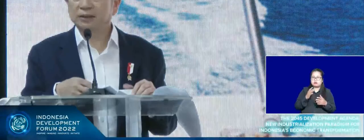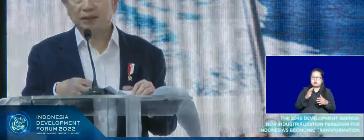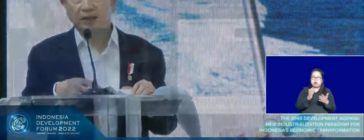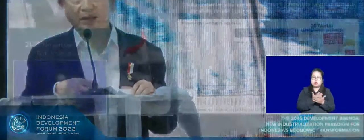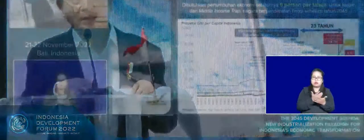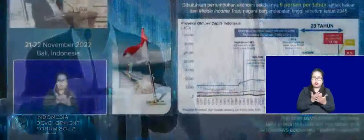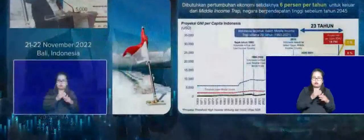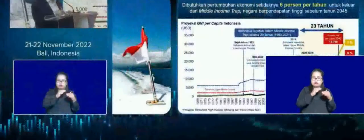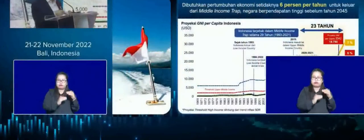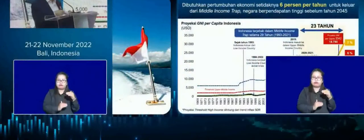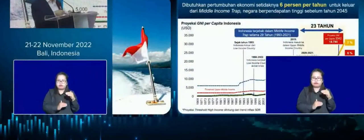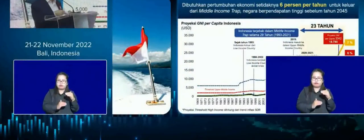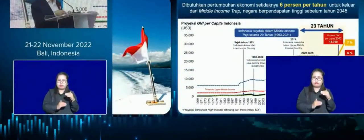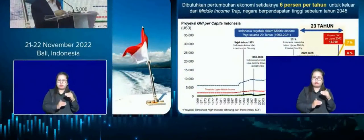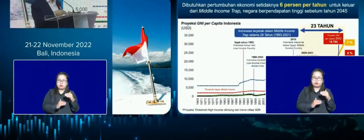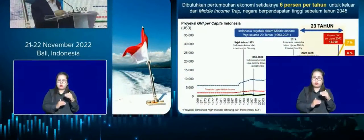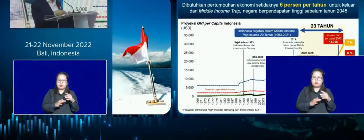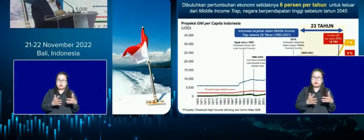ketika terjadi